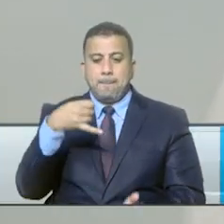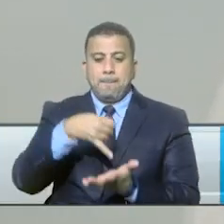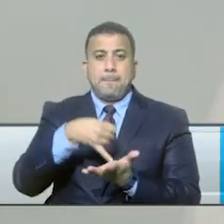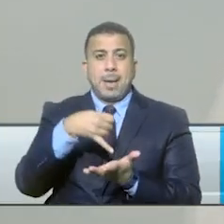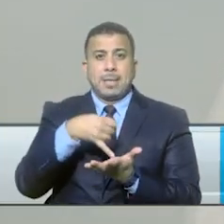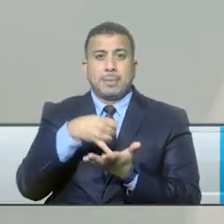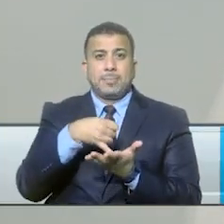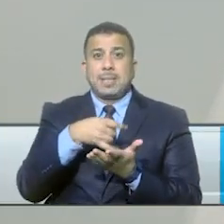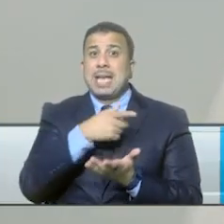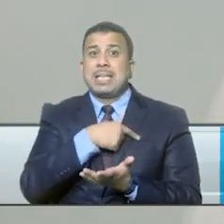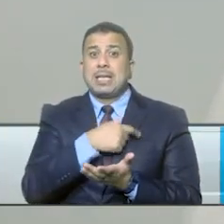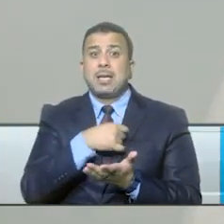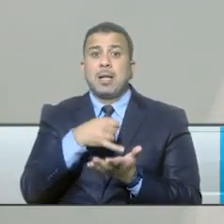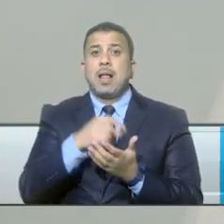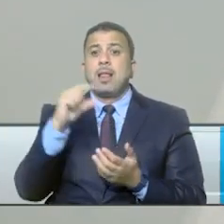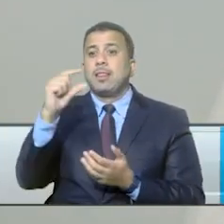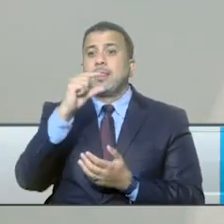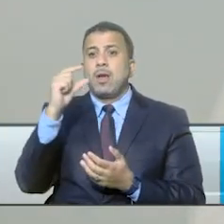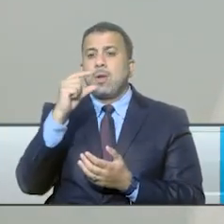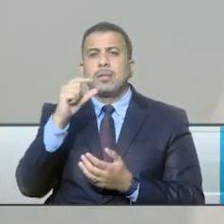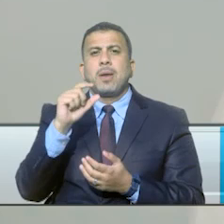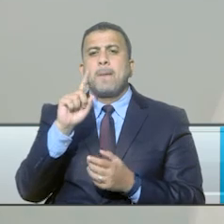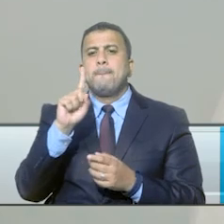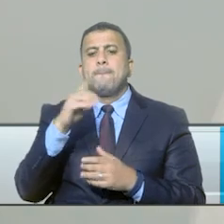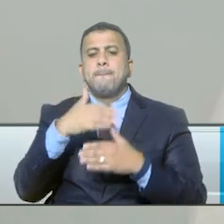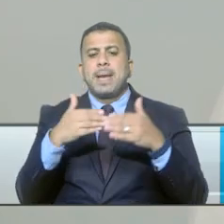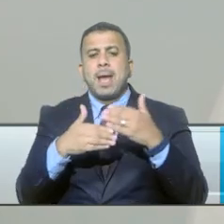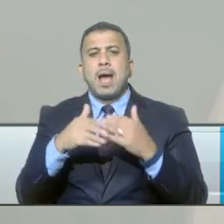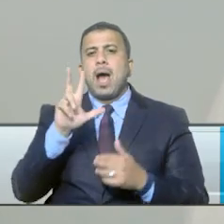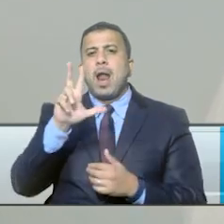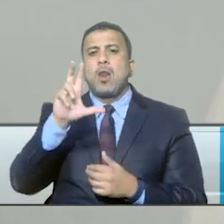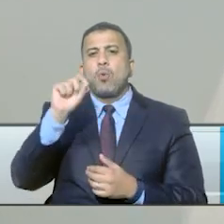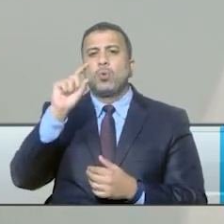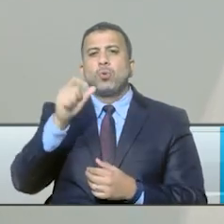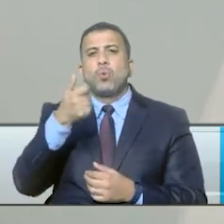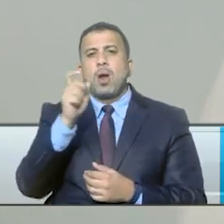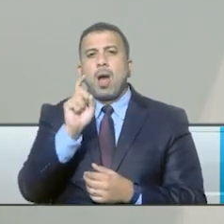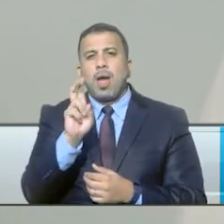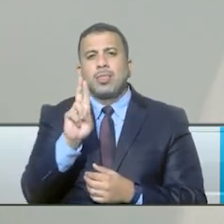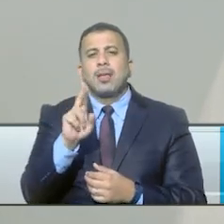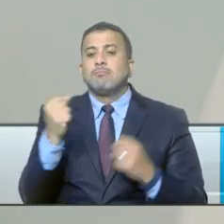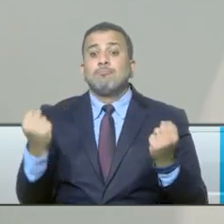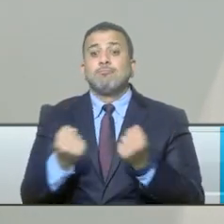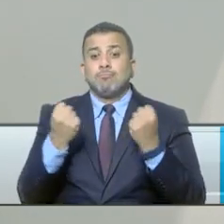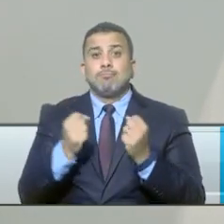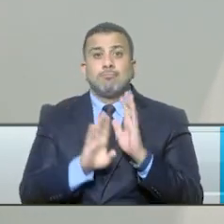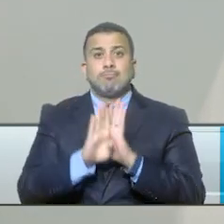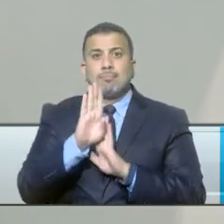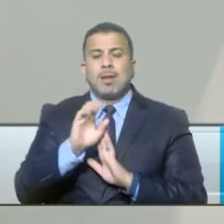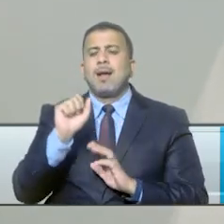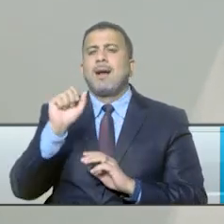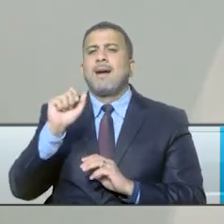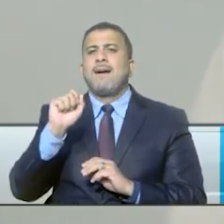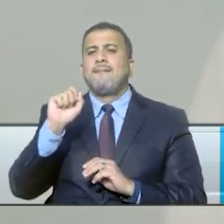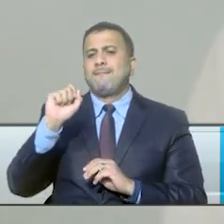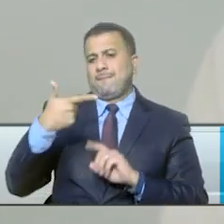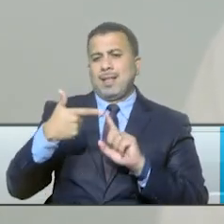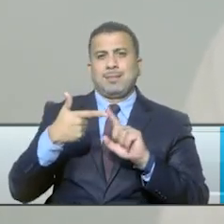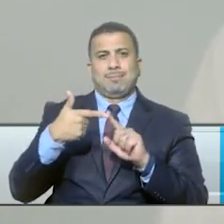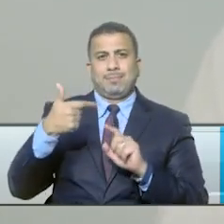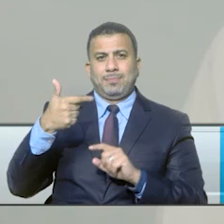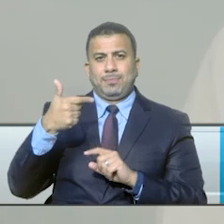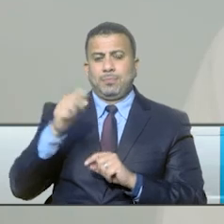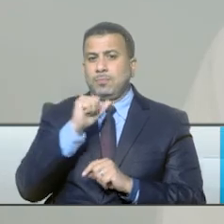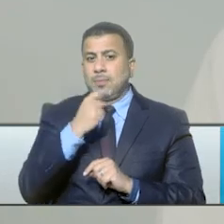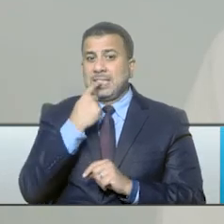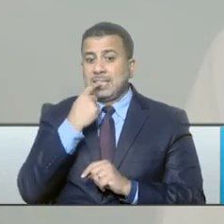المركز بأن يكون مركز دولي لبناء القدرات للوطن العربي تابع لليونسكو، أي مركز من الفئة الثانية، وهو منذ